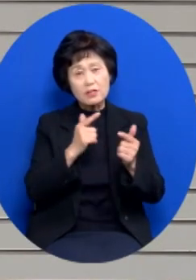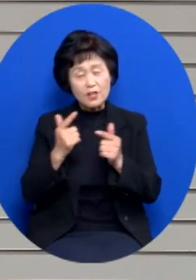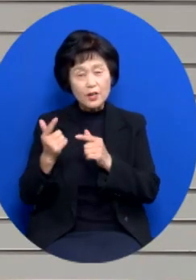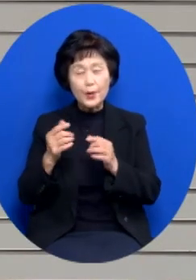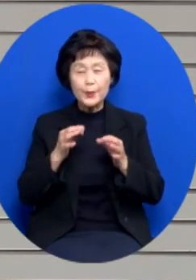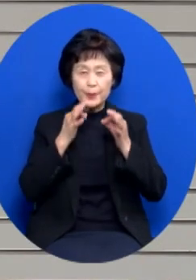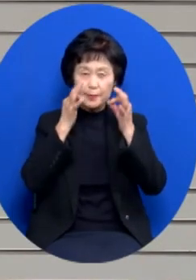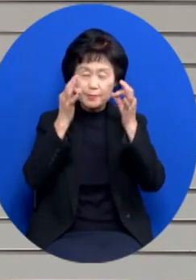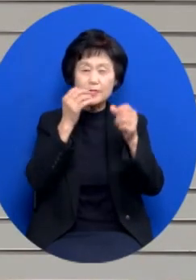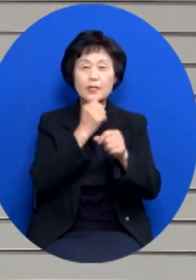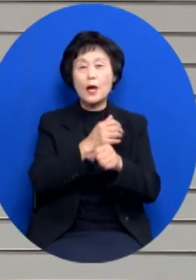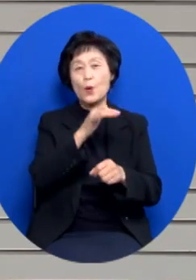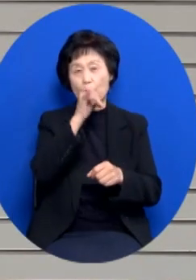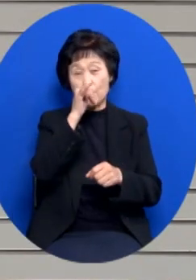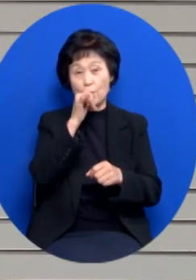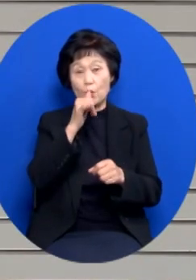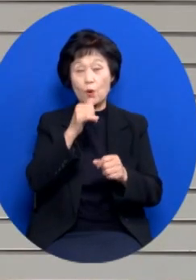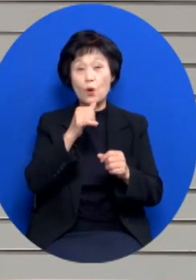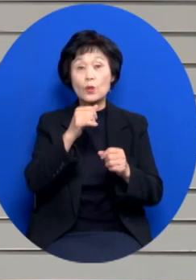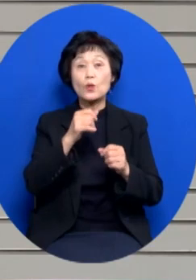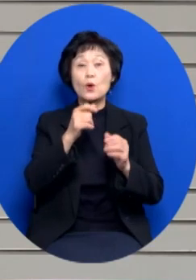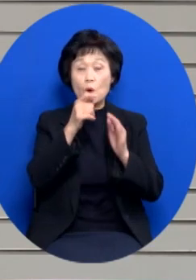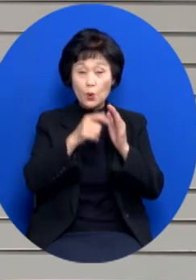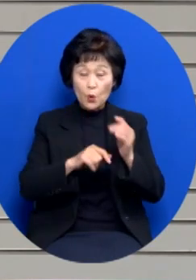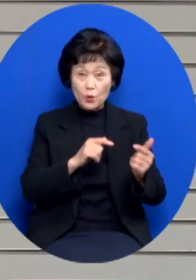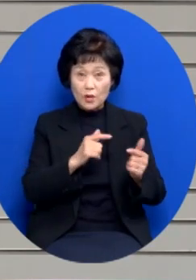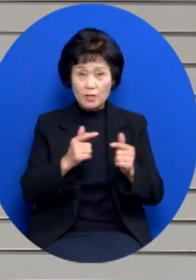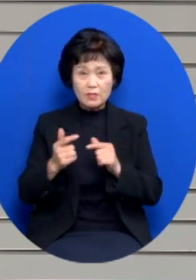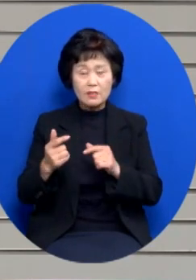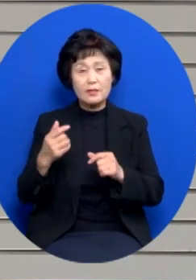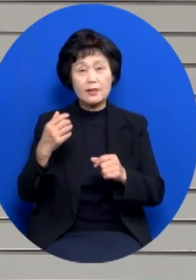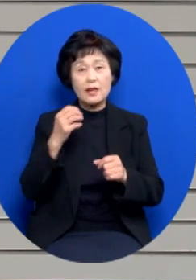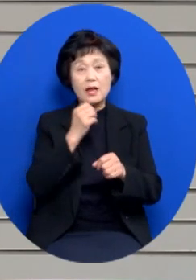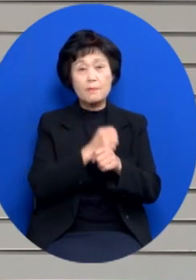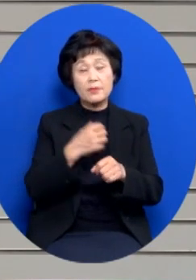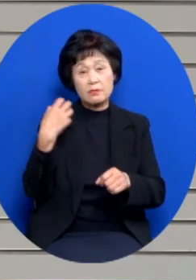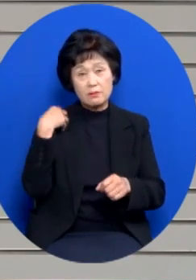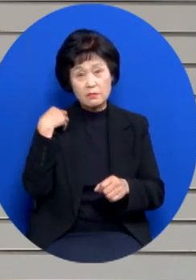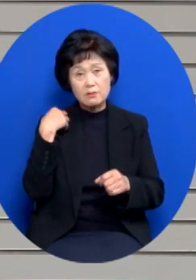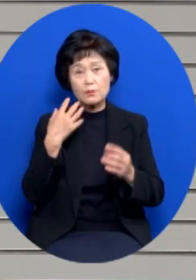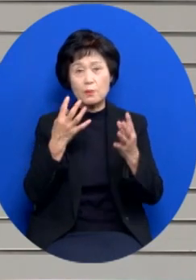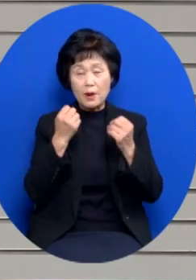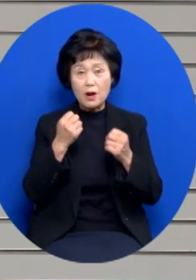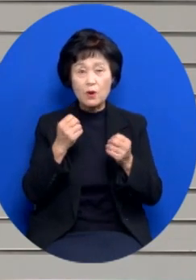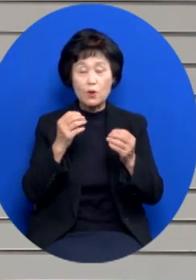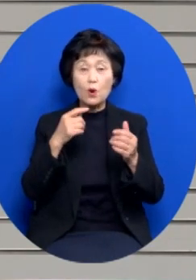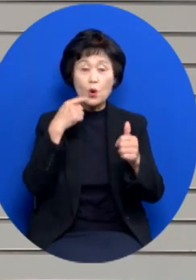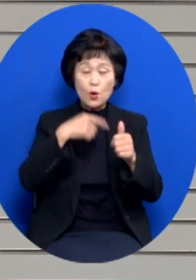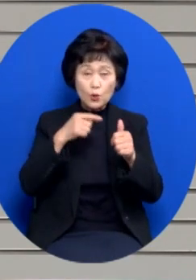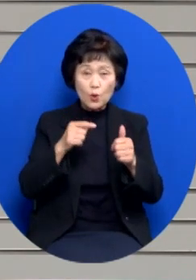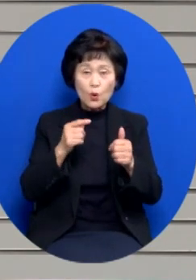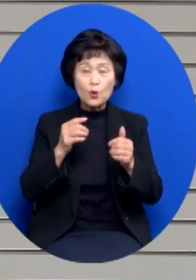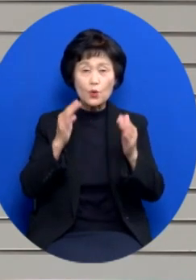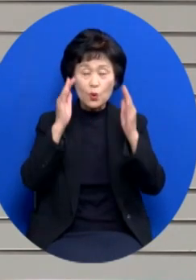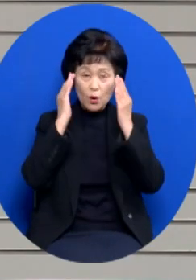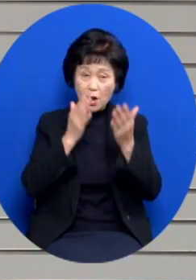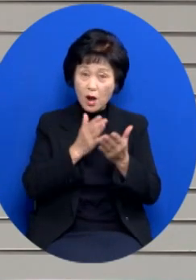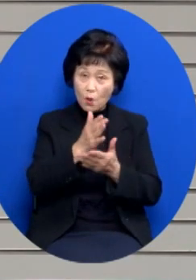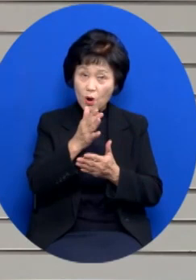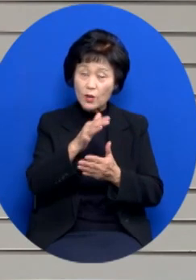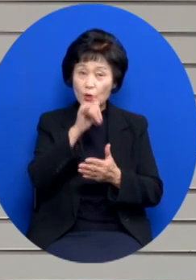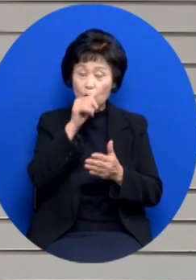그 외에도 우리 교단 안에 이와 관련된 고신대 신학, 고신대 교육학과라든지 또 신학대학원이라든지